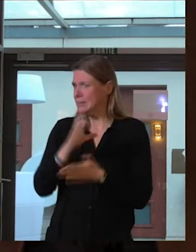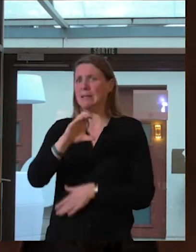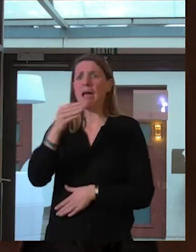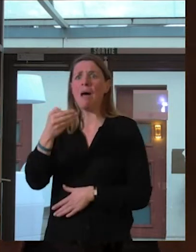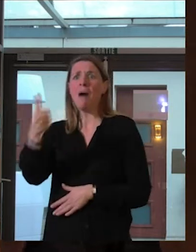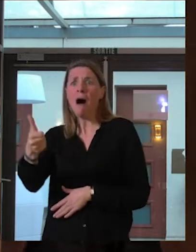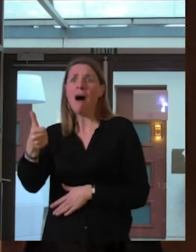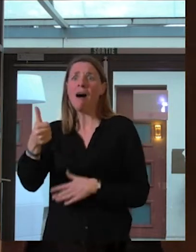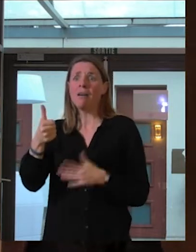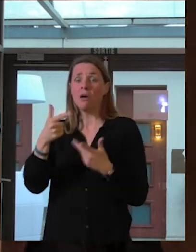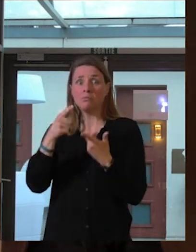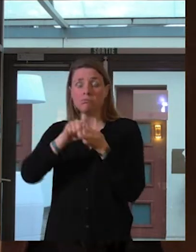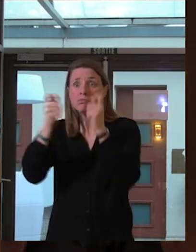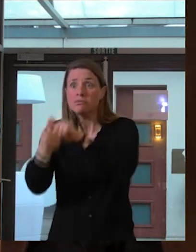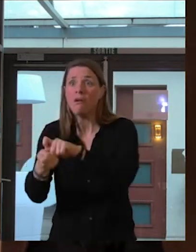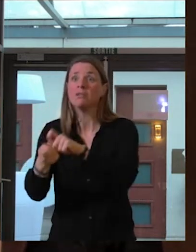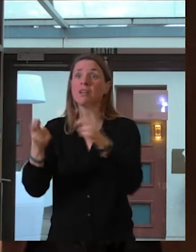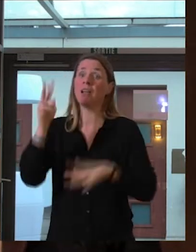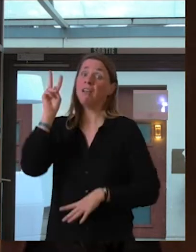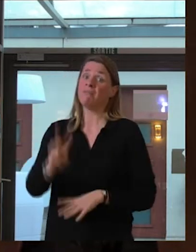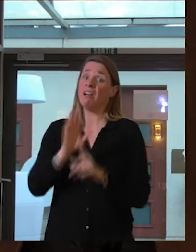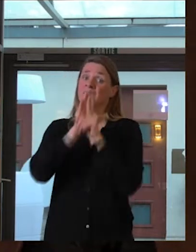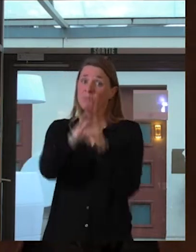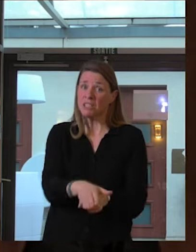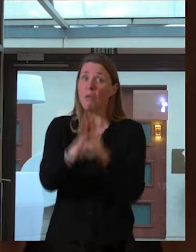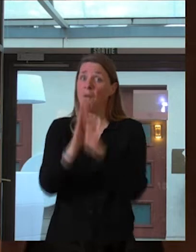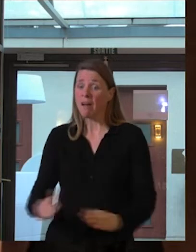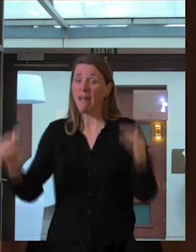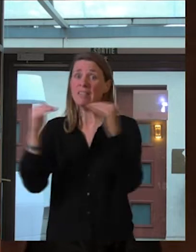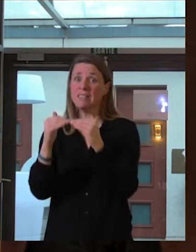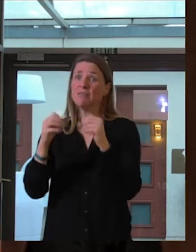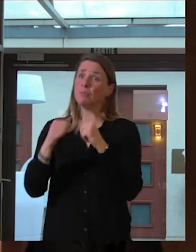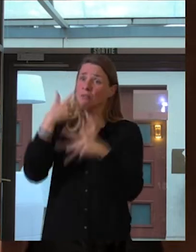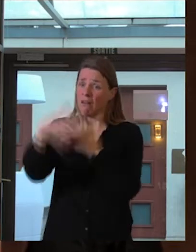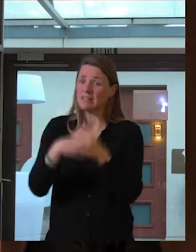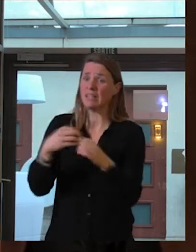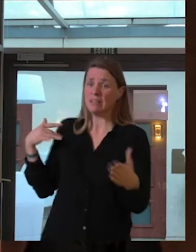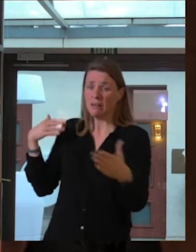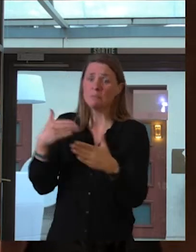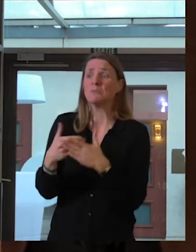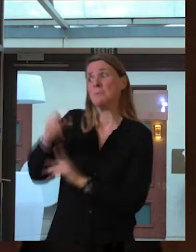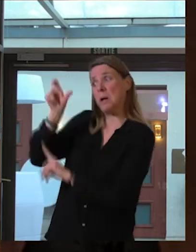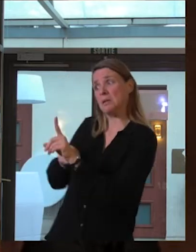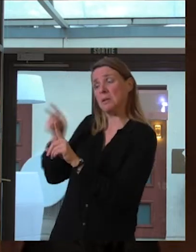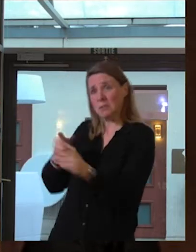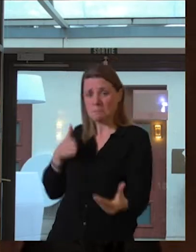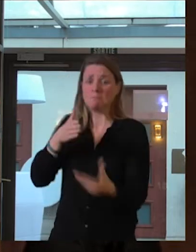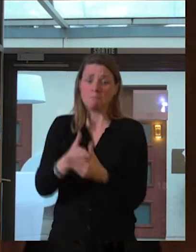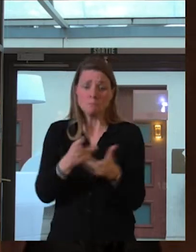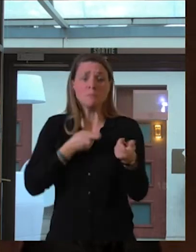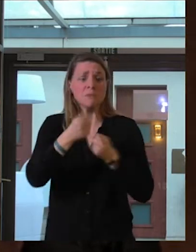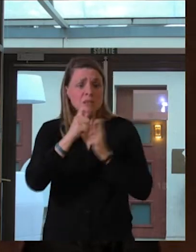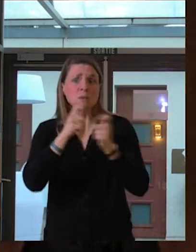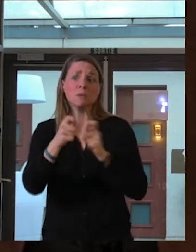tout les mêmes choses. Et la discrimination, l'égalité, ça fait des années qu'elle en parle dans les collèges. Et vraiment, nous sommes